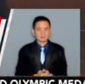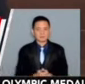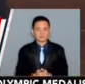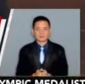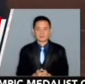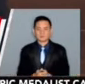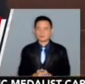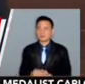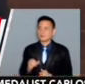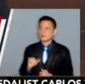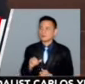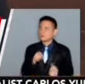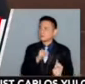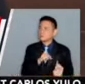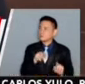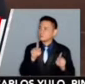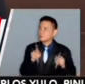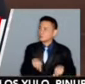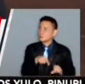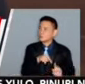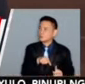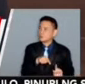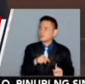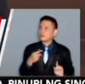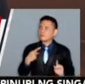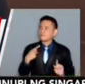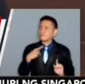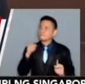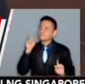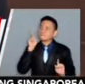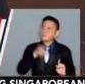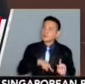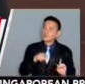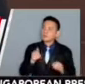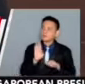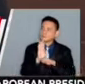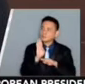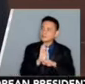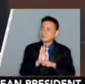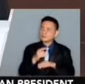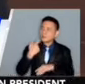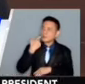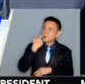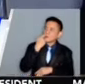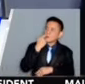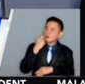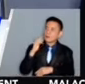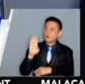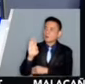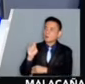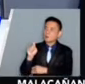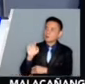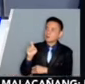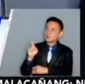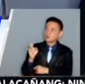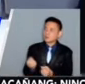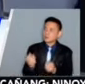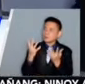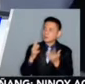gumagawa nga talaga ng nitong Botox procedure for a fee of Php5,000 na-check